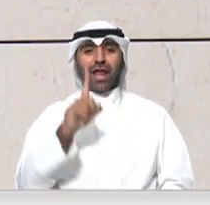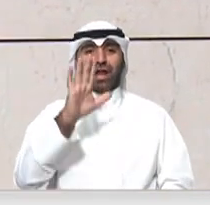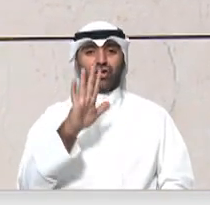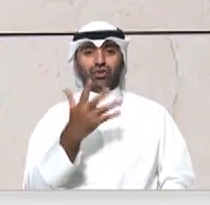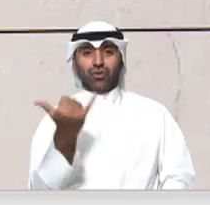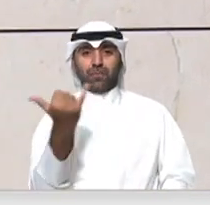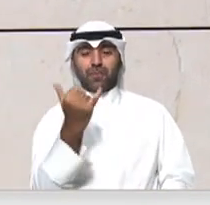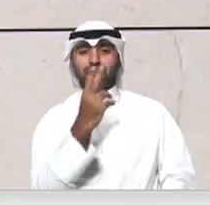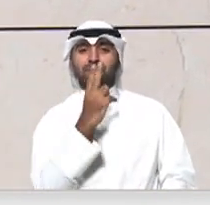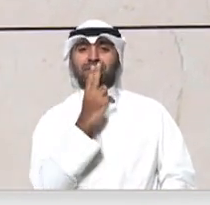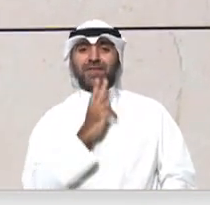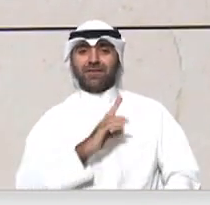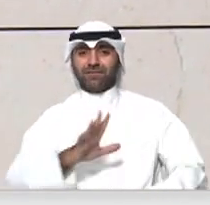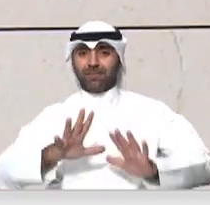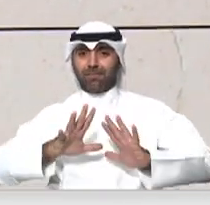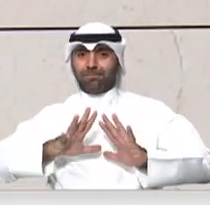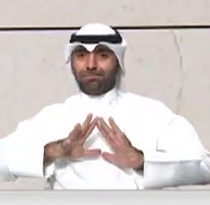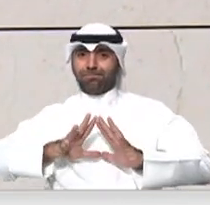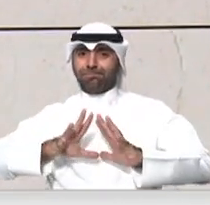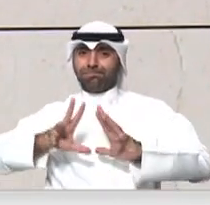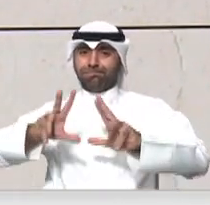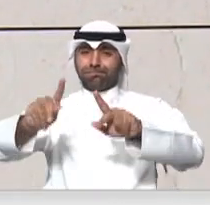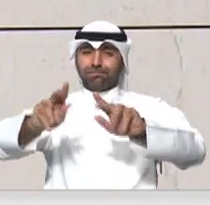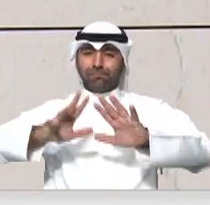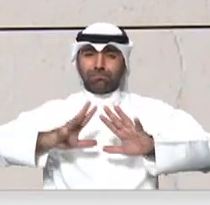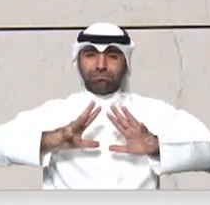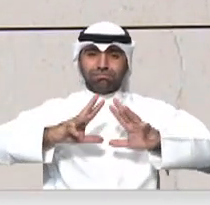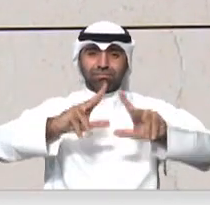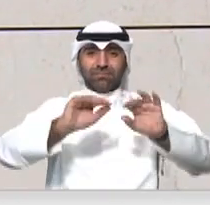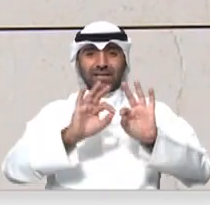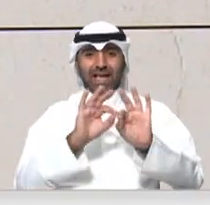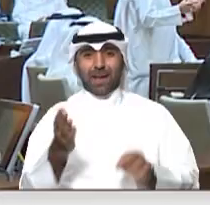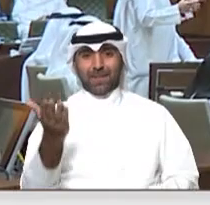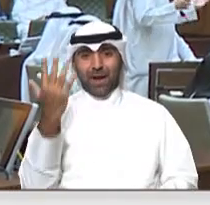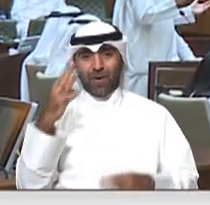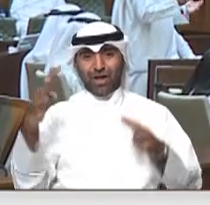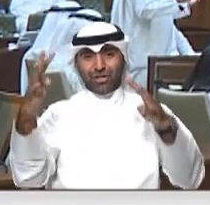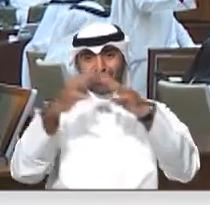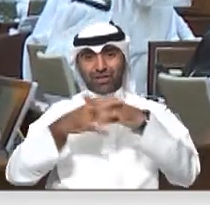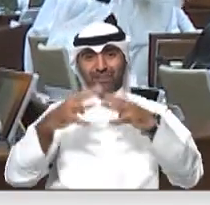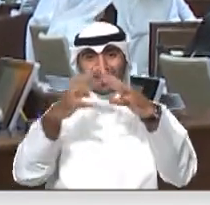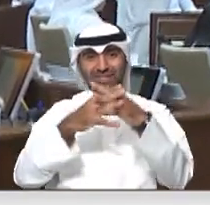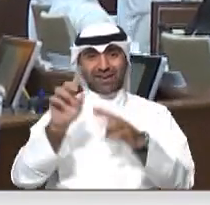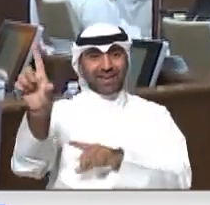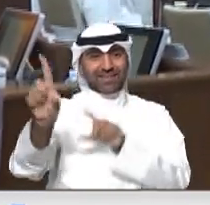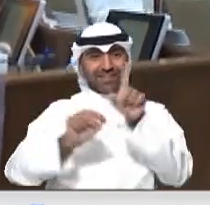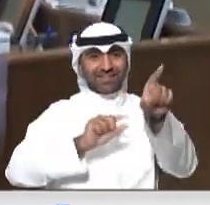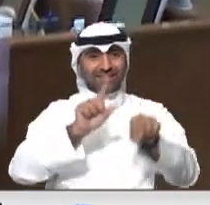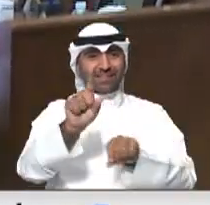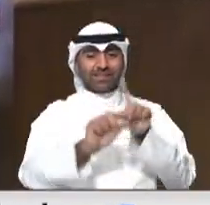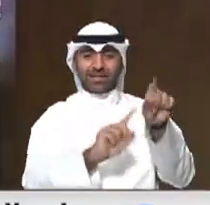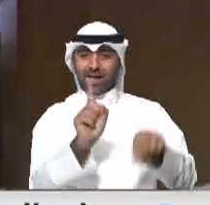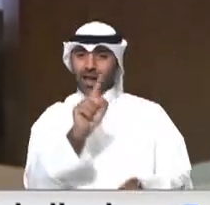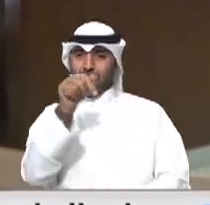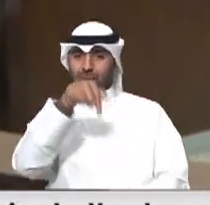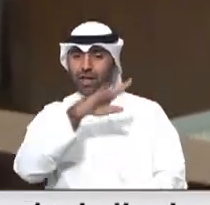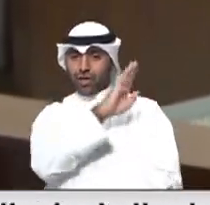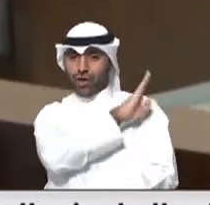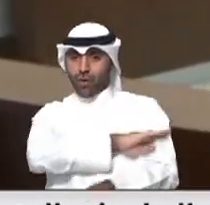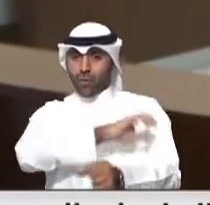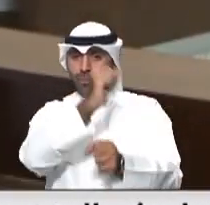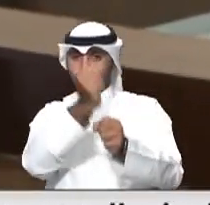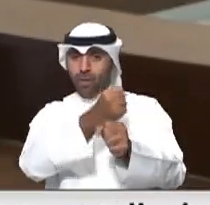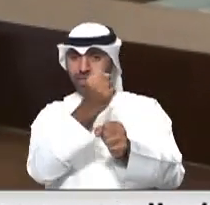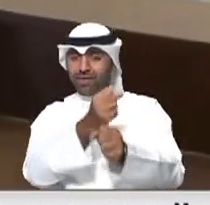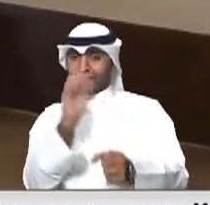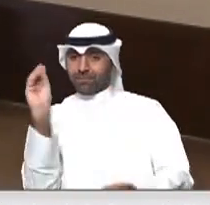ونوعية النظافة في الدولة، وبالعكس راح يوفر في الميزانية. أخيرا وافق البلدي على